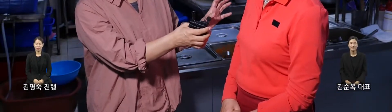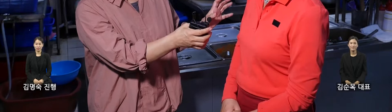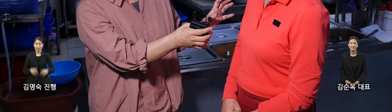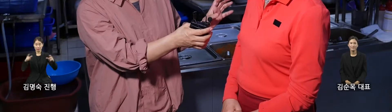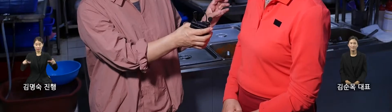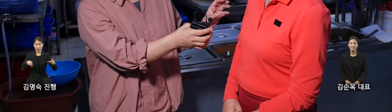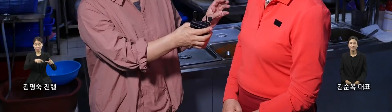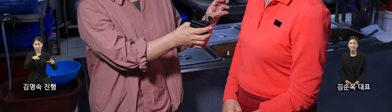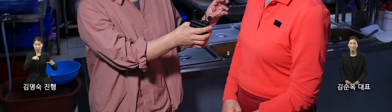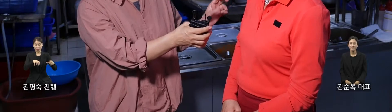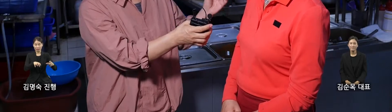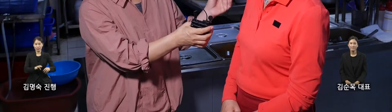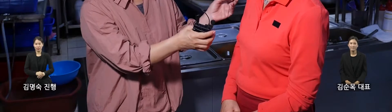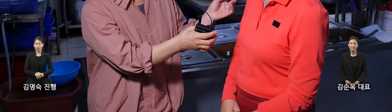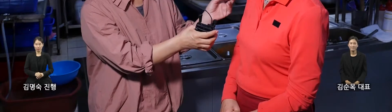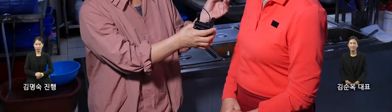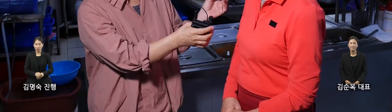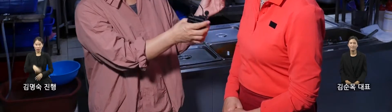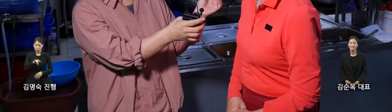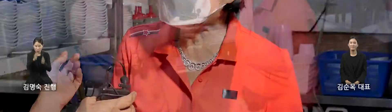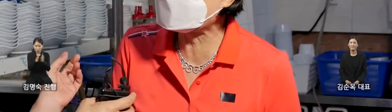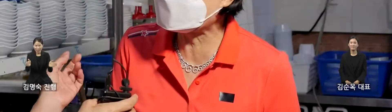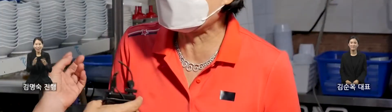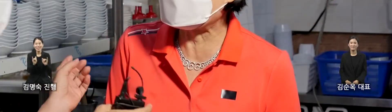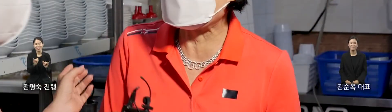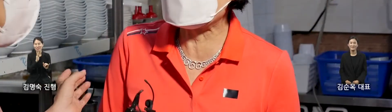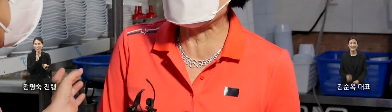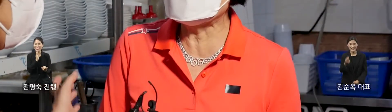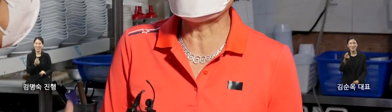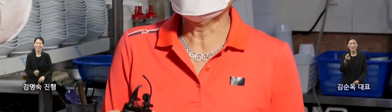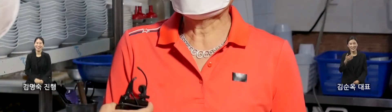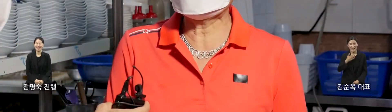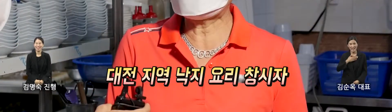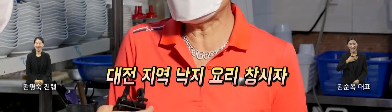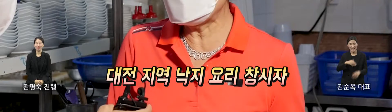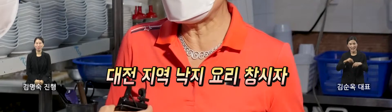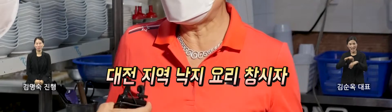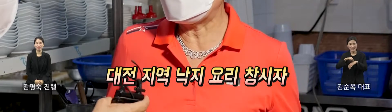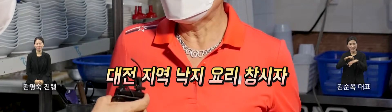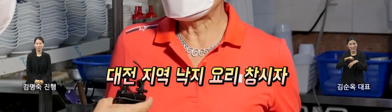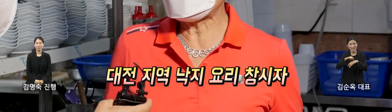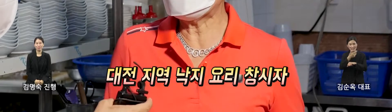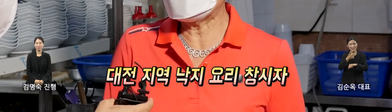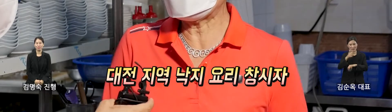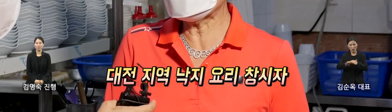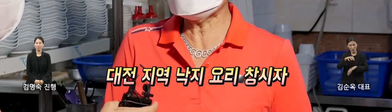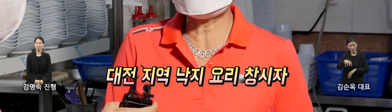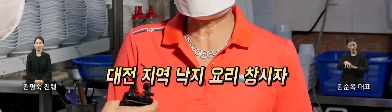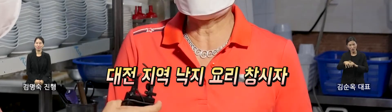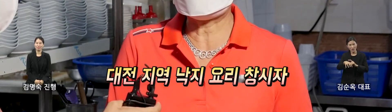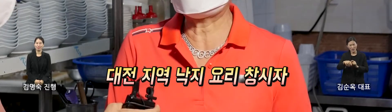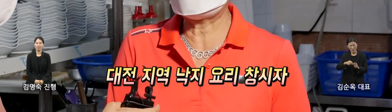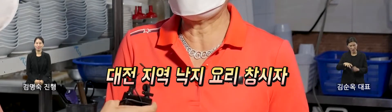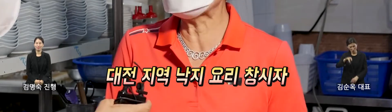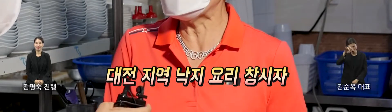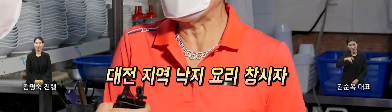지역의 그러니까 창시장? 네, 아, 그렇죠. 내가 낙지를 진짜 대전에서 정말 창시자